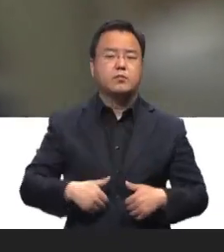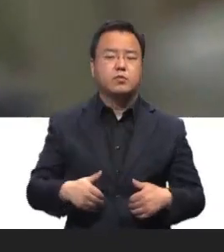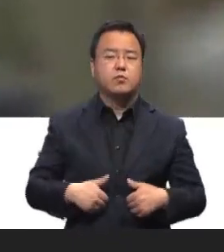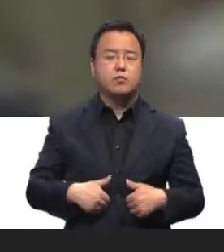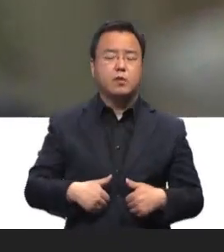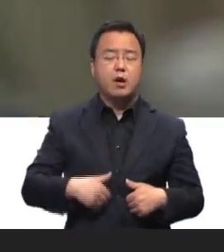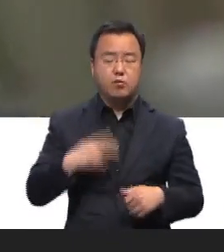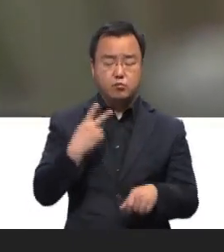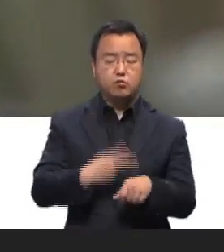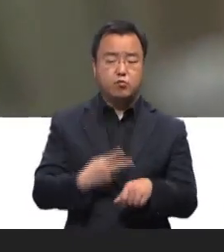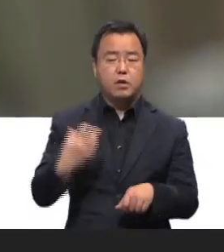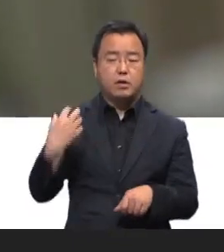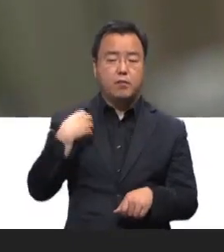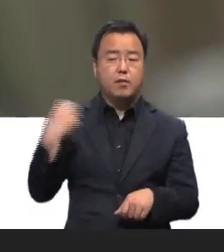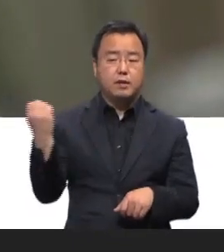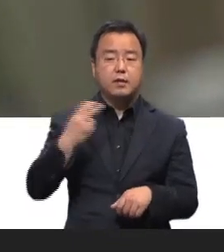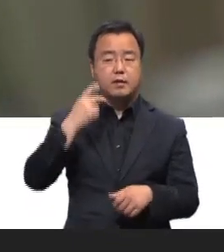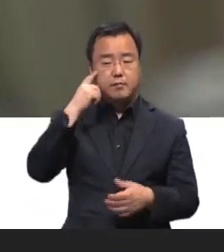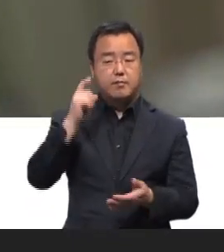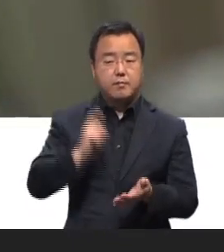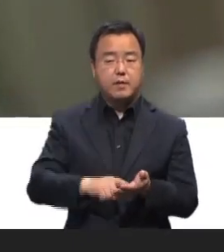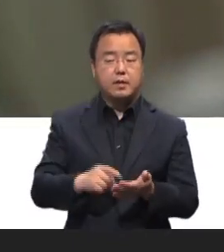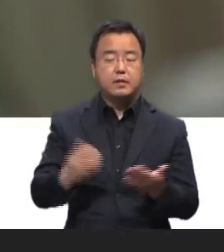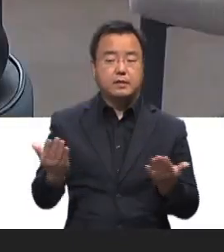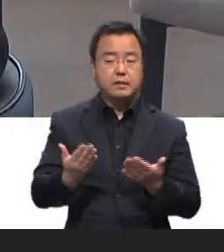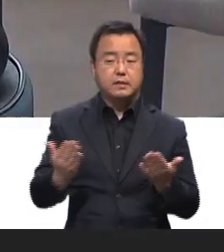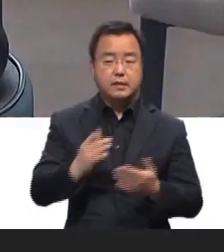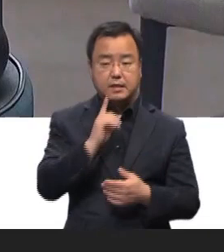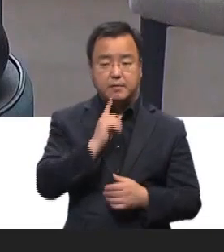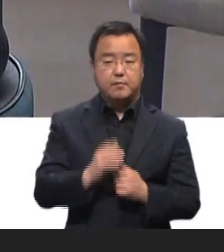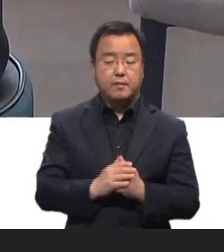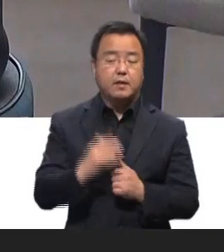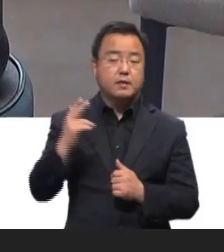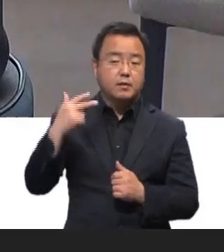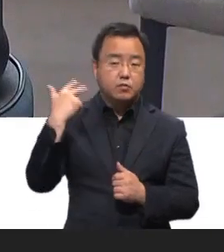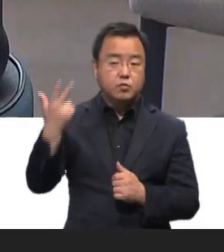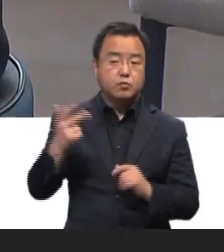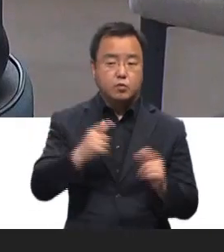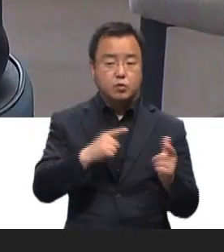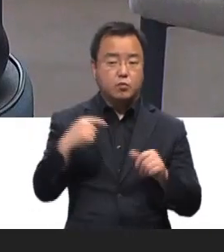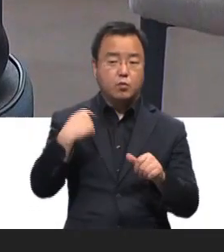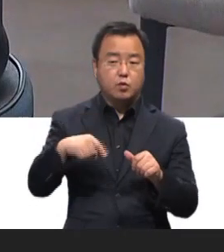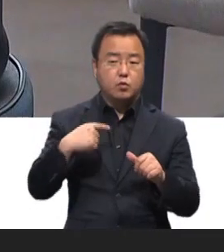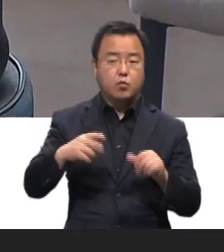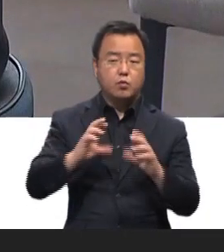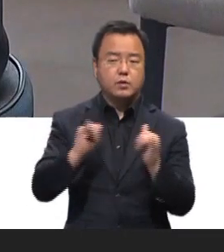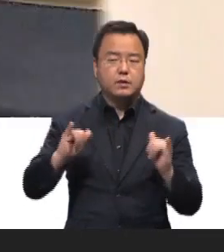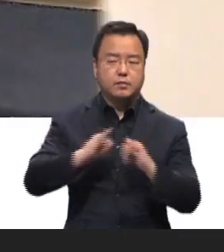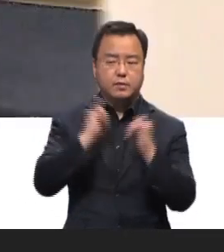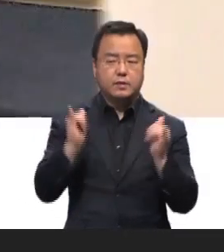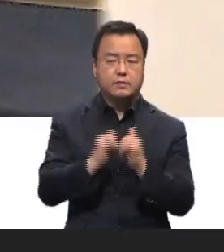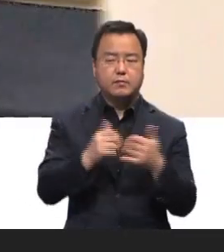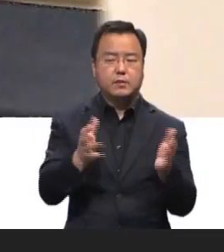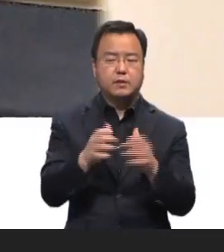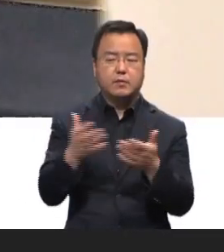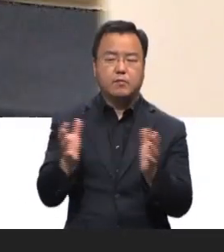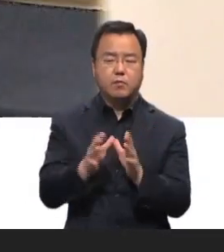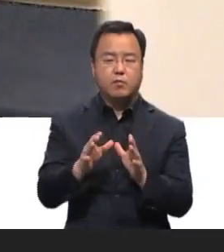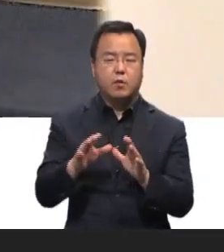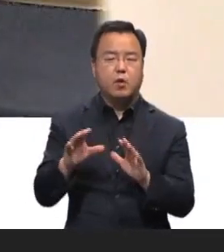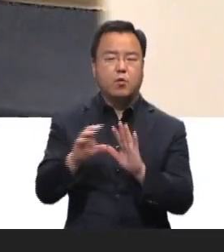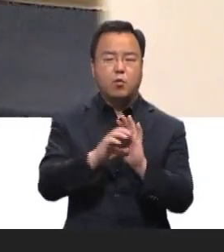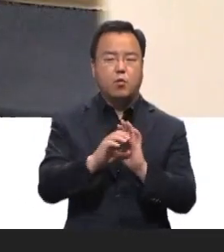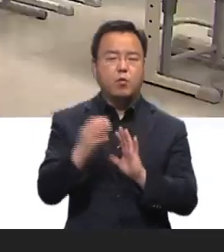교사의 역할을 재발견 하는 것 같다 이런 말씀도 쉬었습니다 4 다음주에도 여러 교육 시민단체들이 코로나 이고 사태 속에서 교육의 어떻게